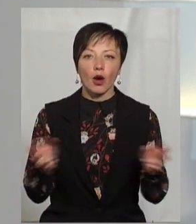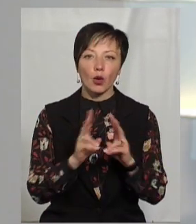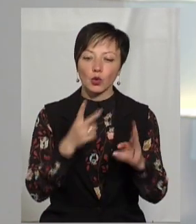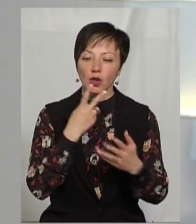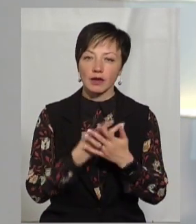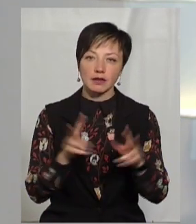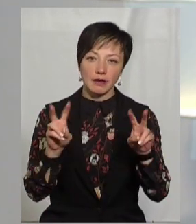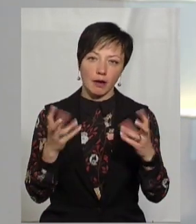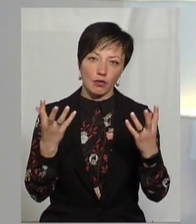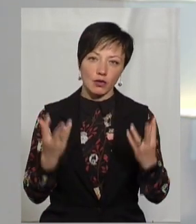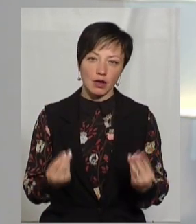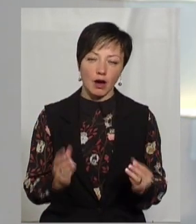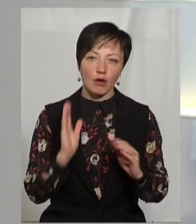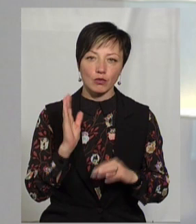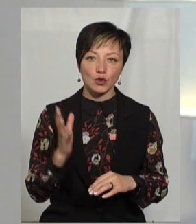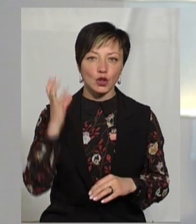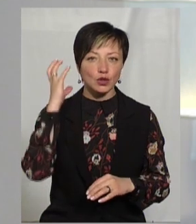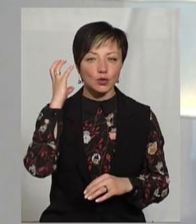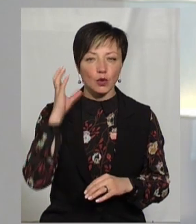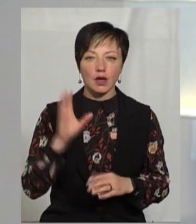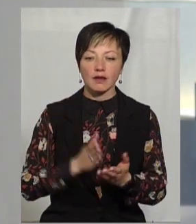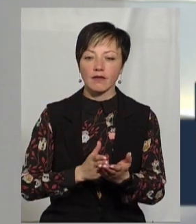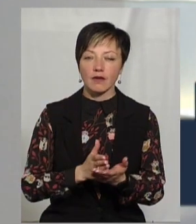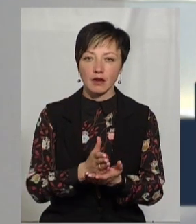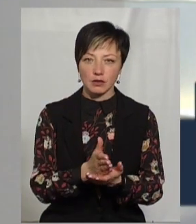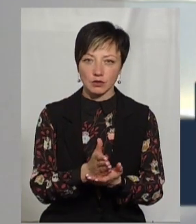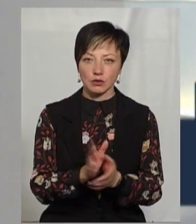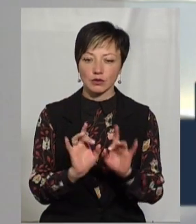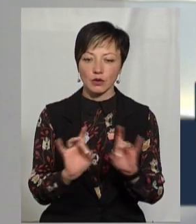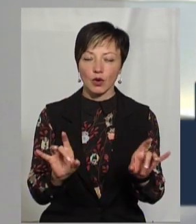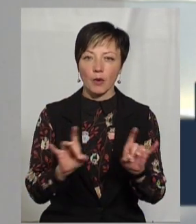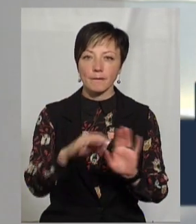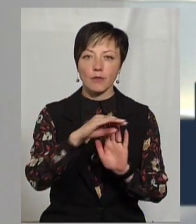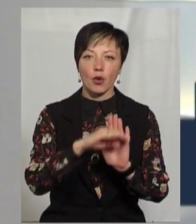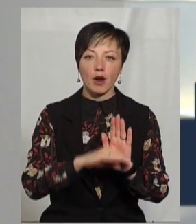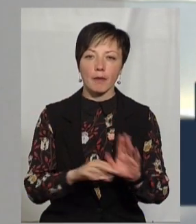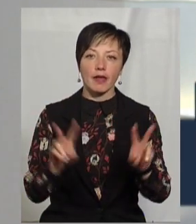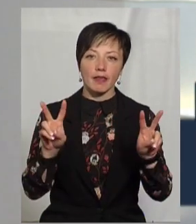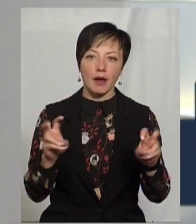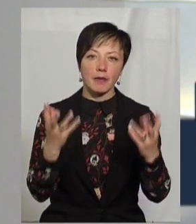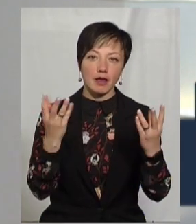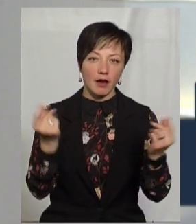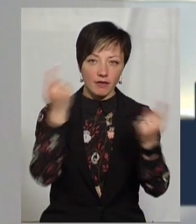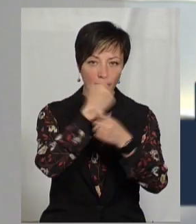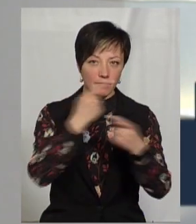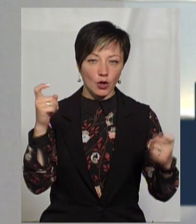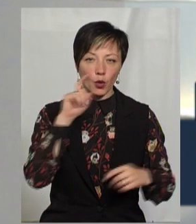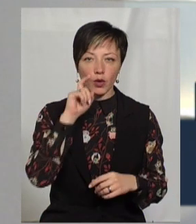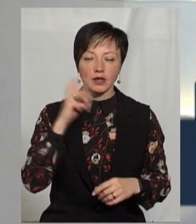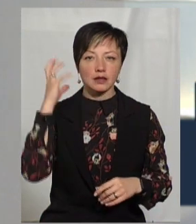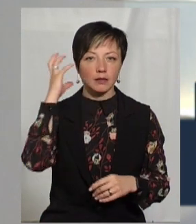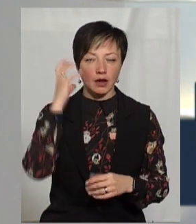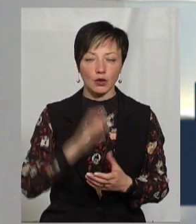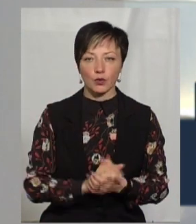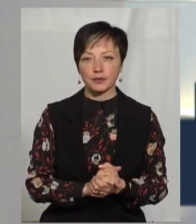дивиться «Тему дня» та буде слухати радіоверсію програми «Тема дня» в етері Українського радіо «Радіо